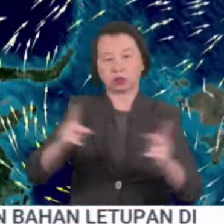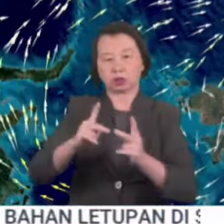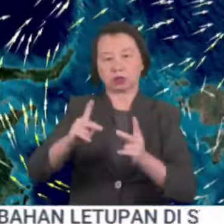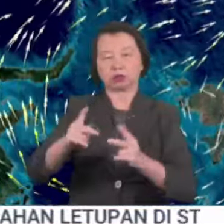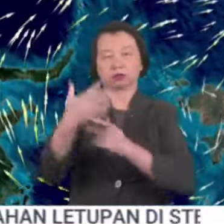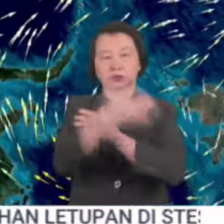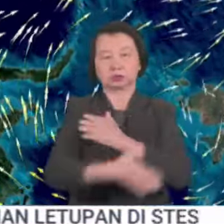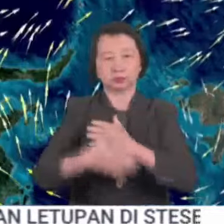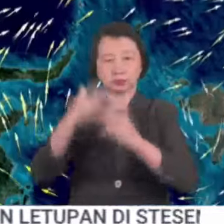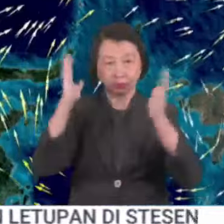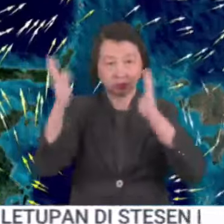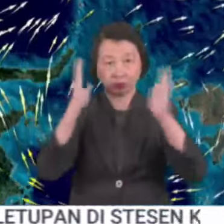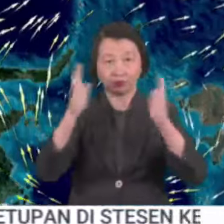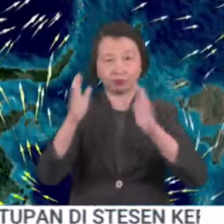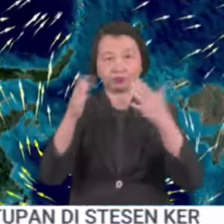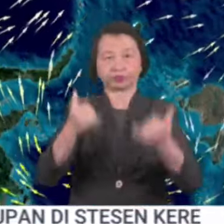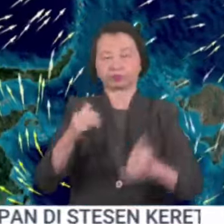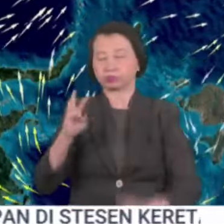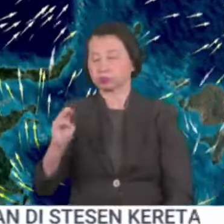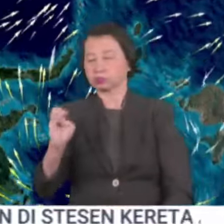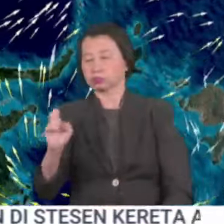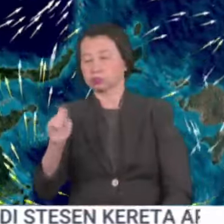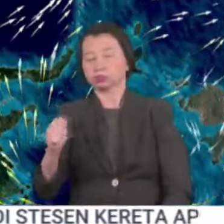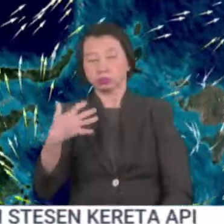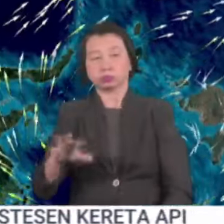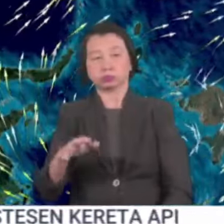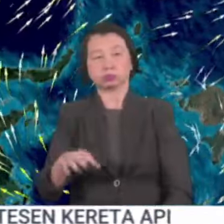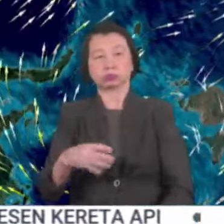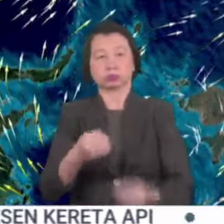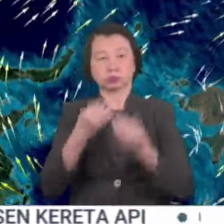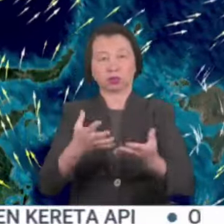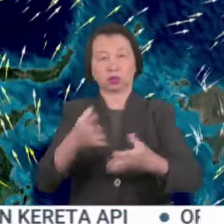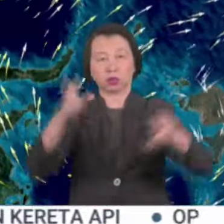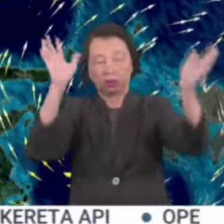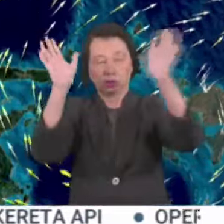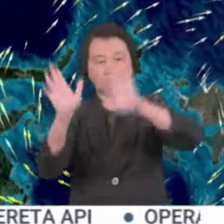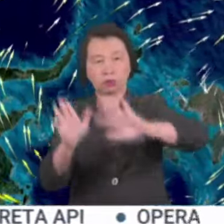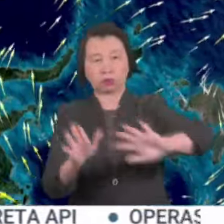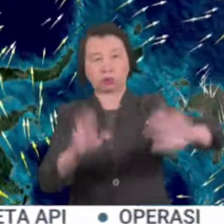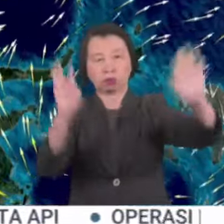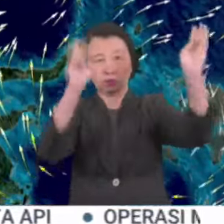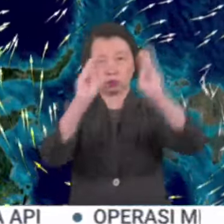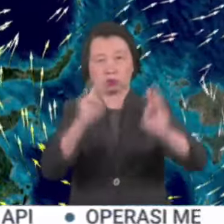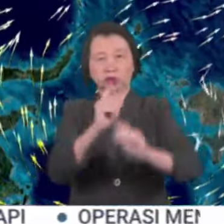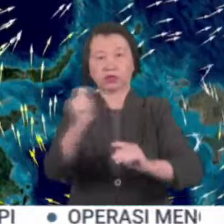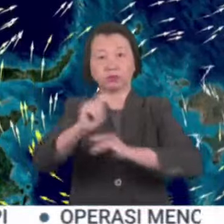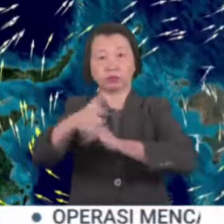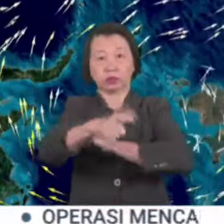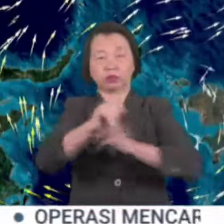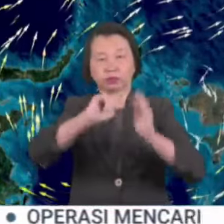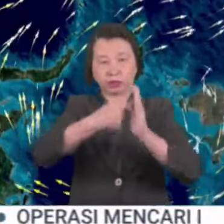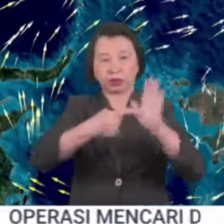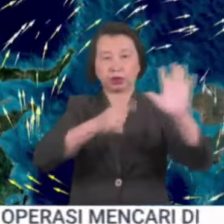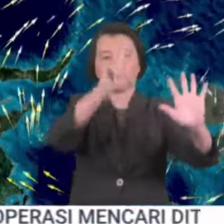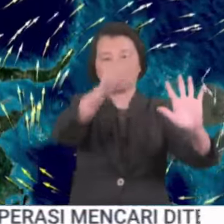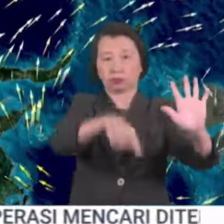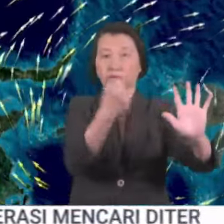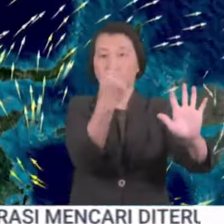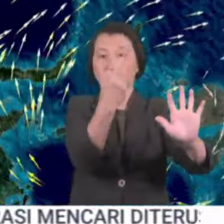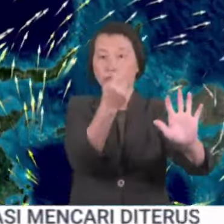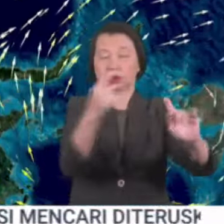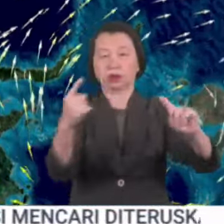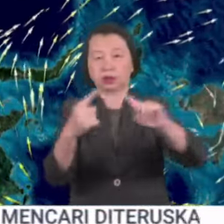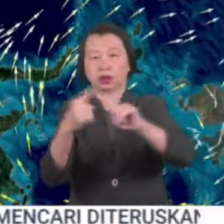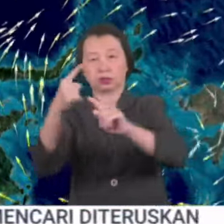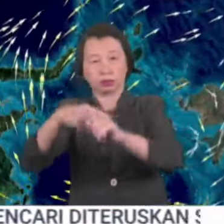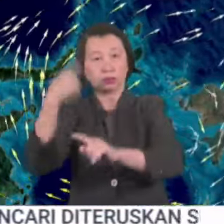rantau negara. Oleh itu, Met Malaysia telah mengeluarkan siaran media bahawa monsun timur laut dijangka akan bermula pada 5 November ini sehingga ke